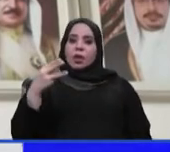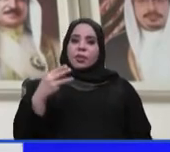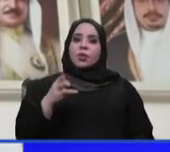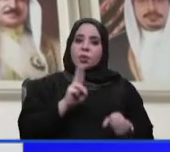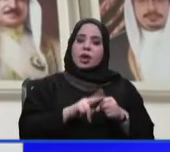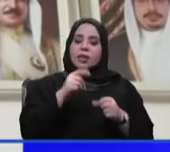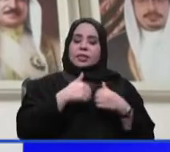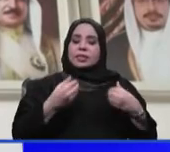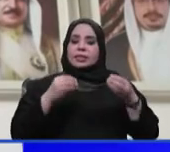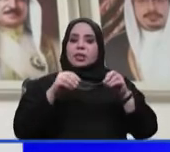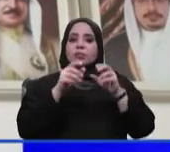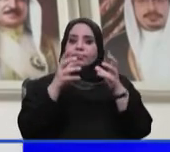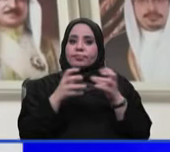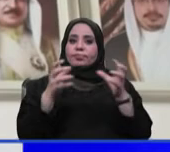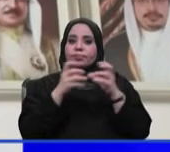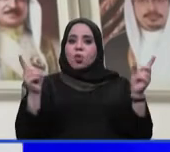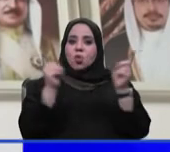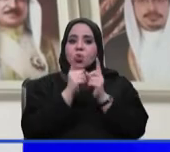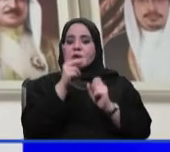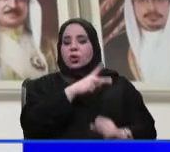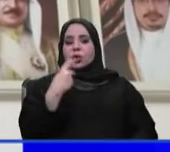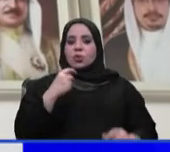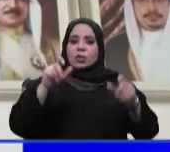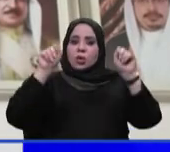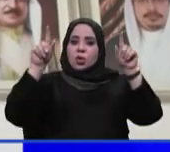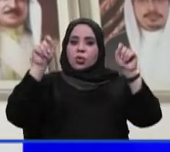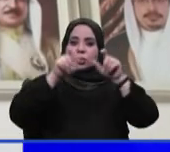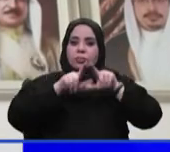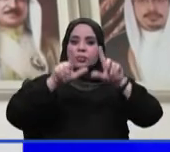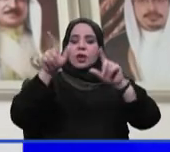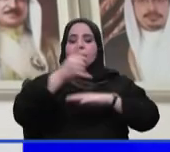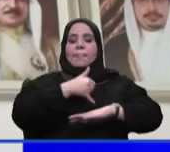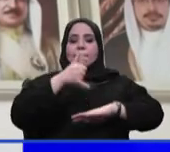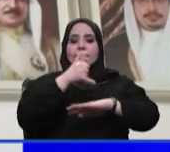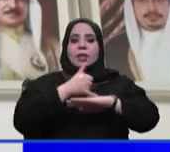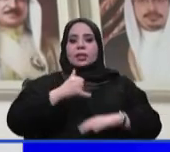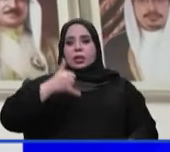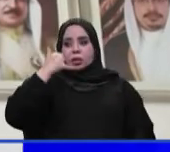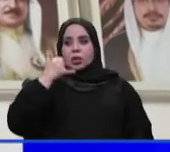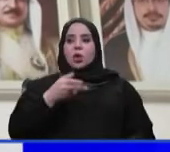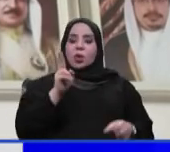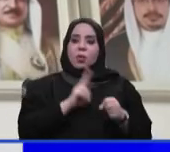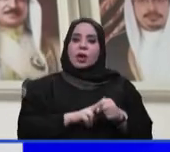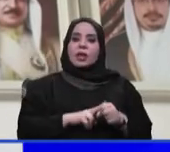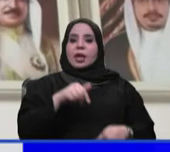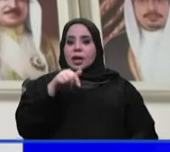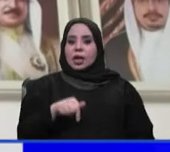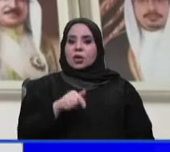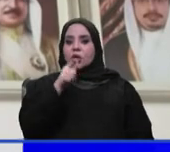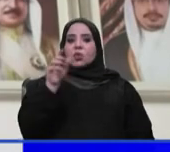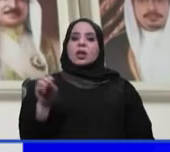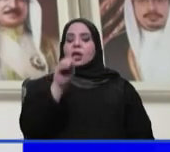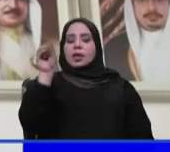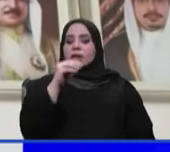وأضاف سعادته خلال الإيجاز الإعلامي الحكومي الذي نظمه مركز الاتصال الوطني أن الهيئة تعمل وفق